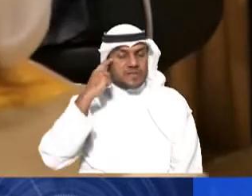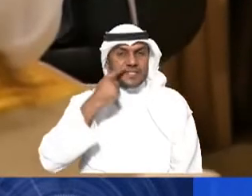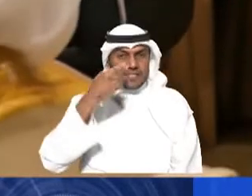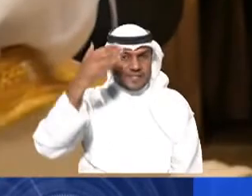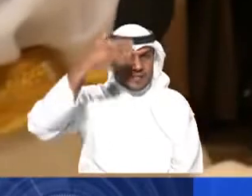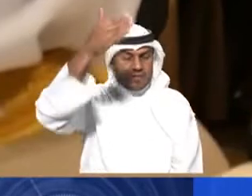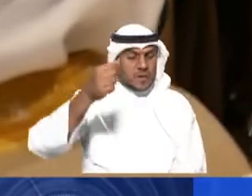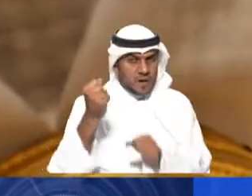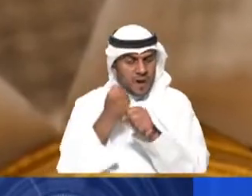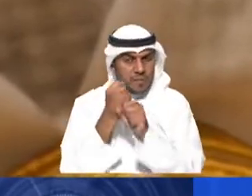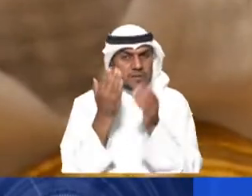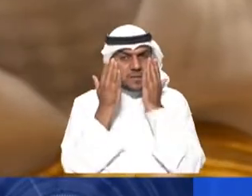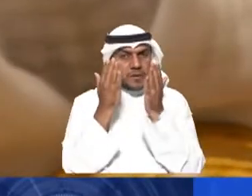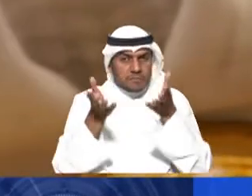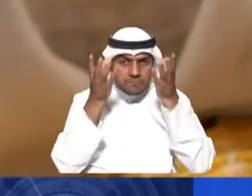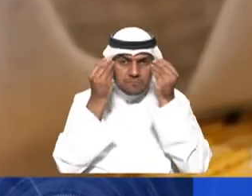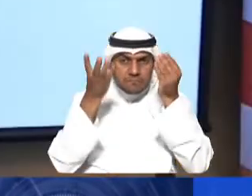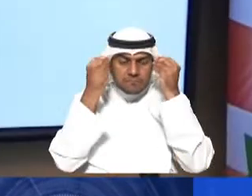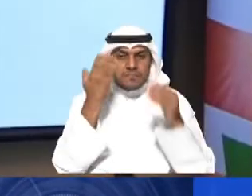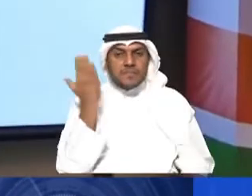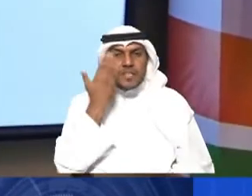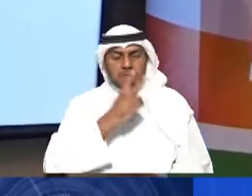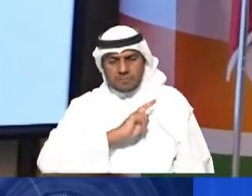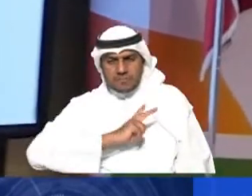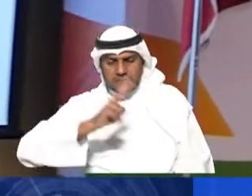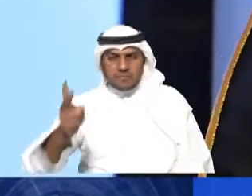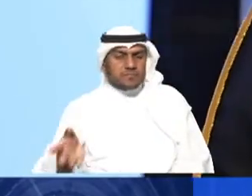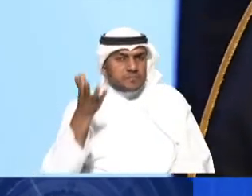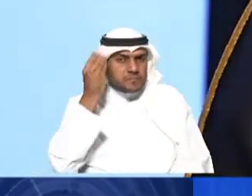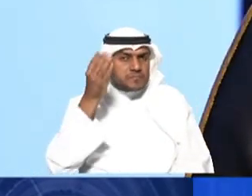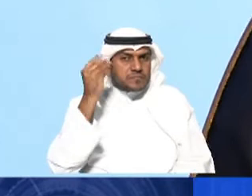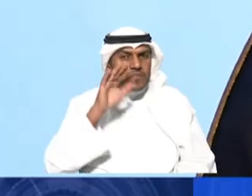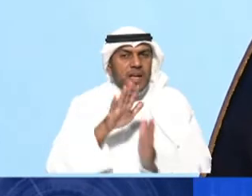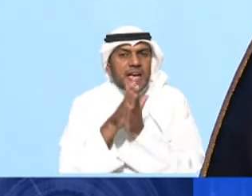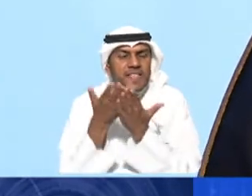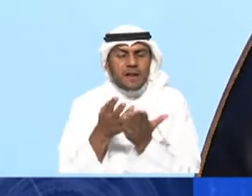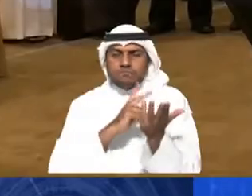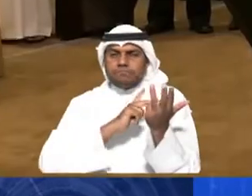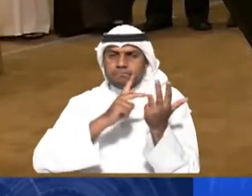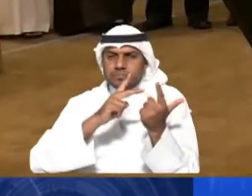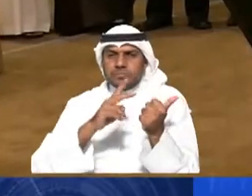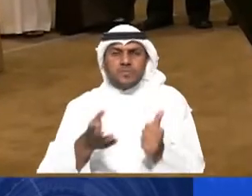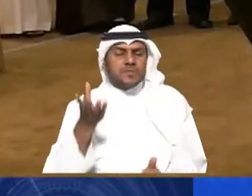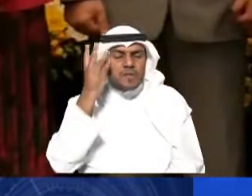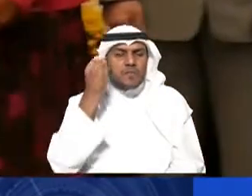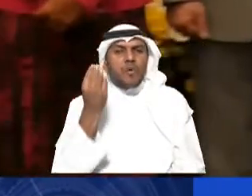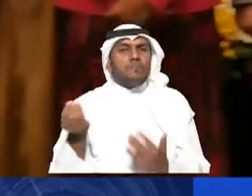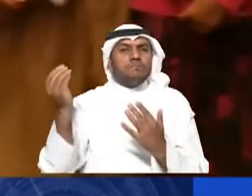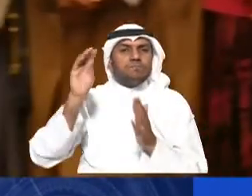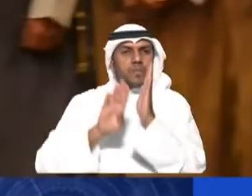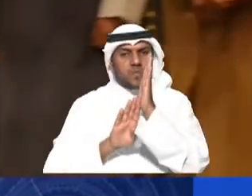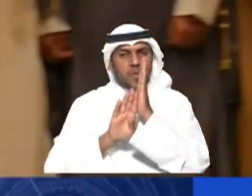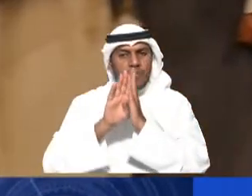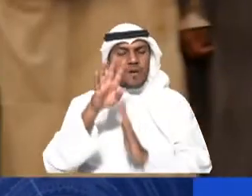التربوي وتنمية الموارد التعليمية المفتوحة وتداولها واستخدامها وتعزيز منزلة القيم